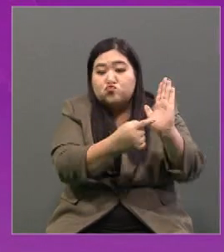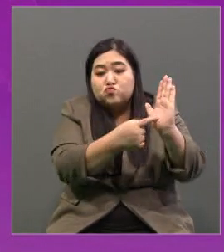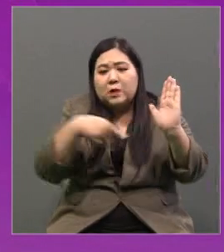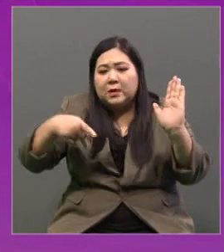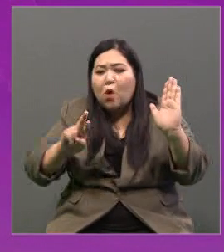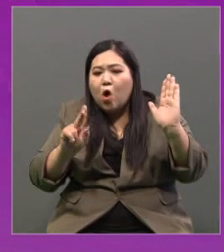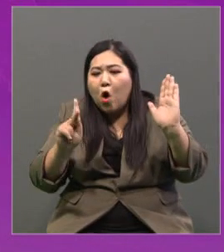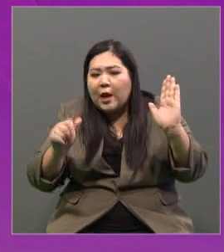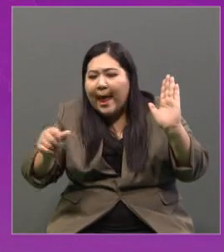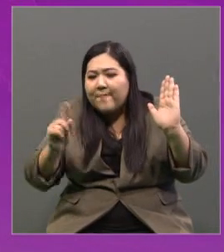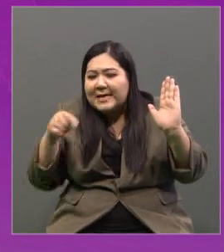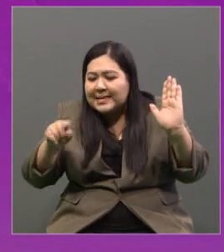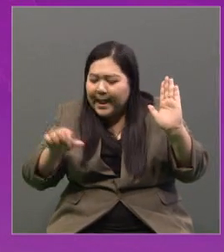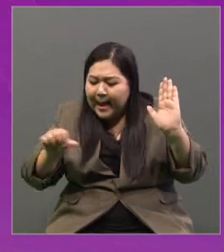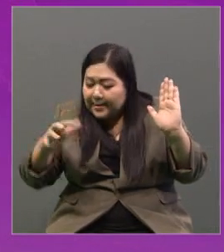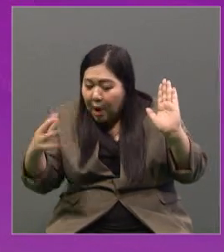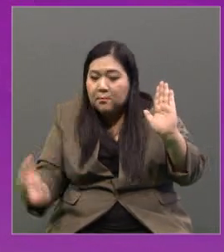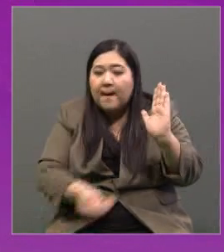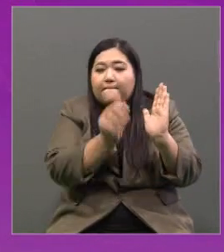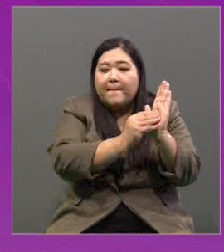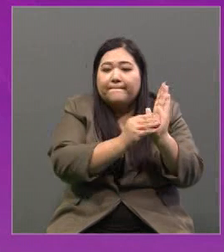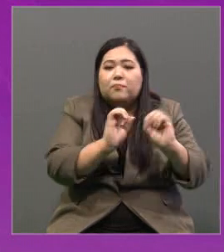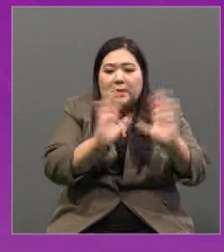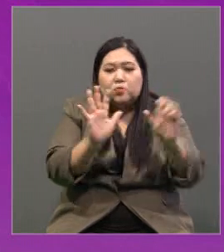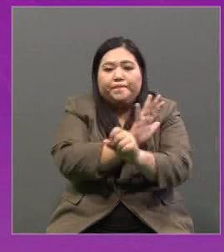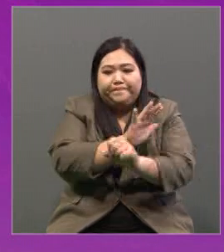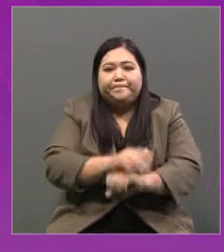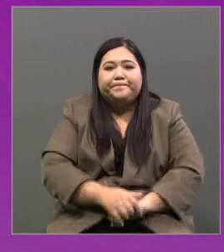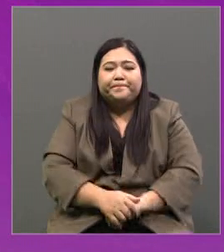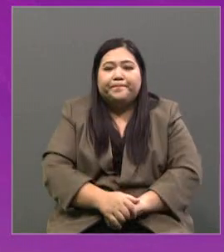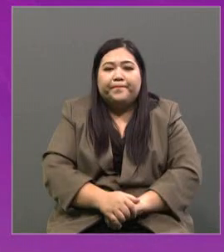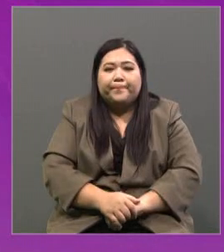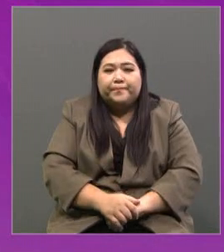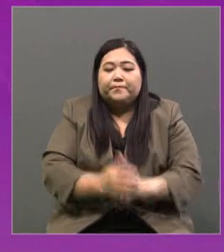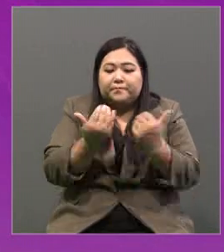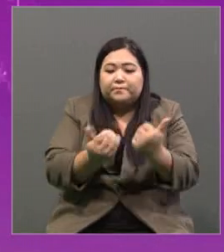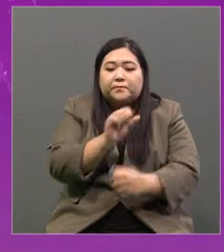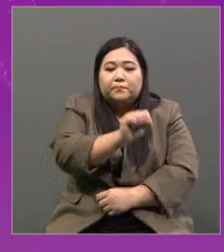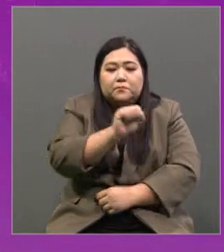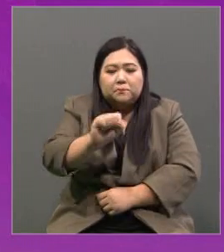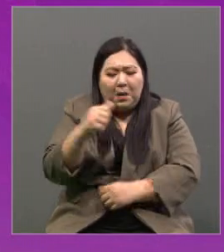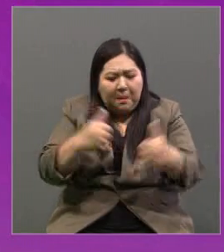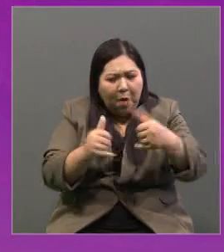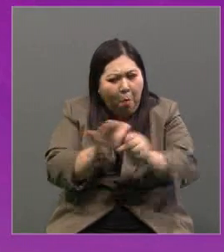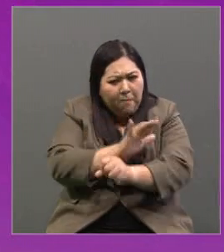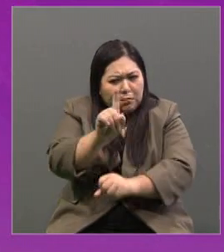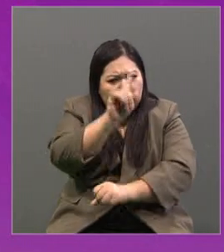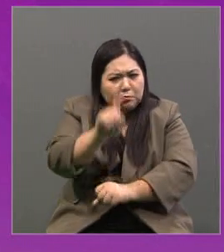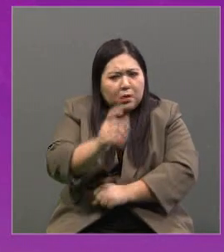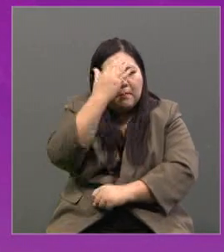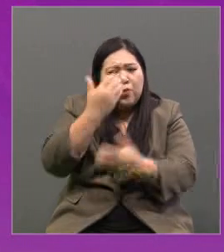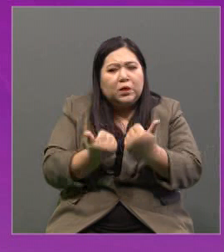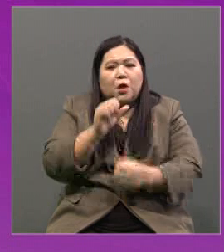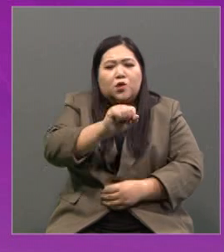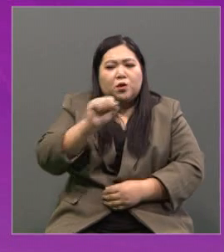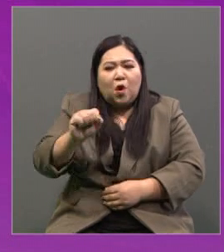กันอีกแล้วองค์ประชุมจะครบหรือเปล่าเพราะว่าตอนนี้เห็นส.ส.เนี่ยนะครับแทบจะไม่ค่อยอยู่และ